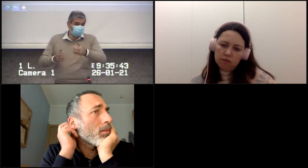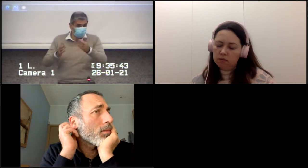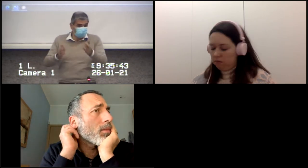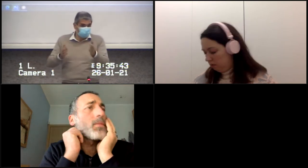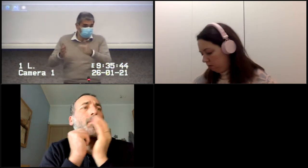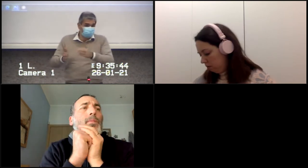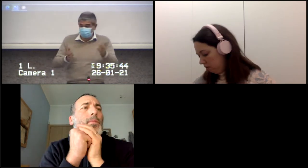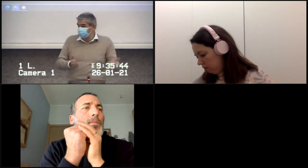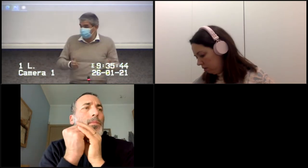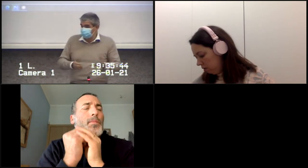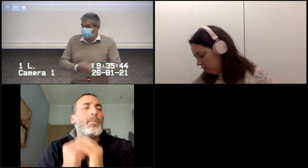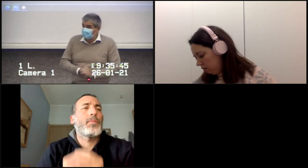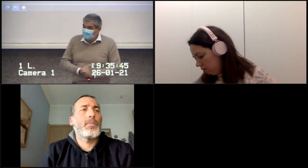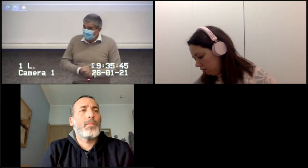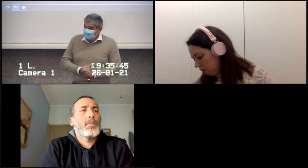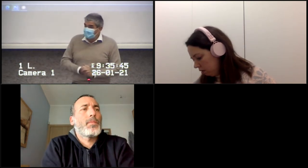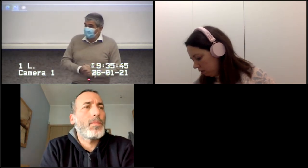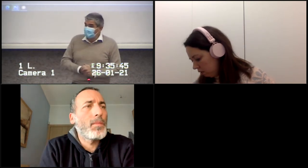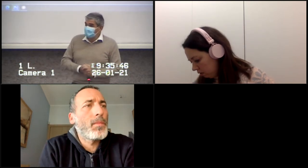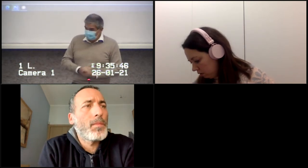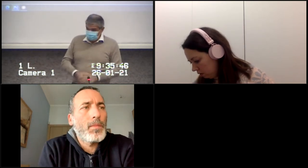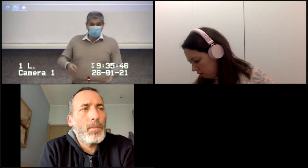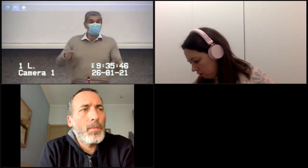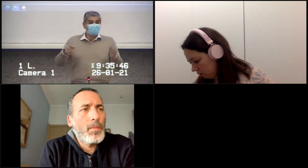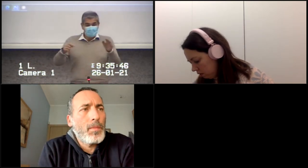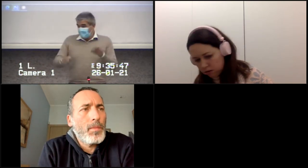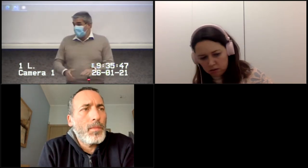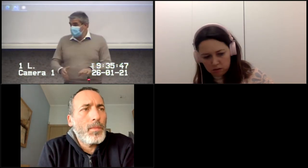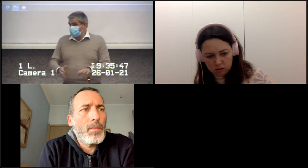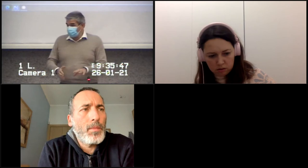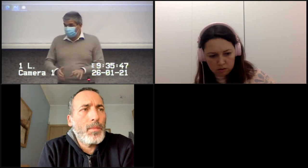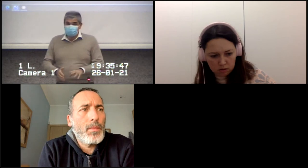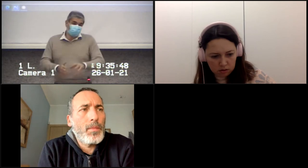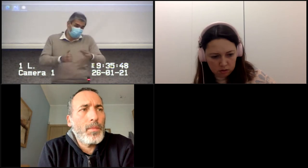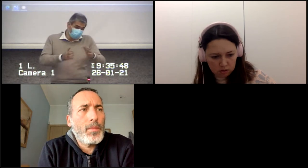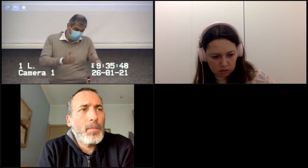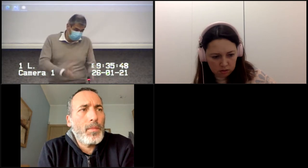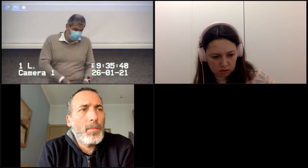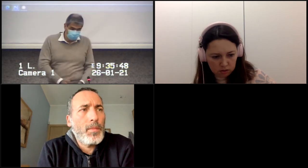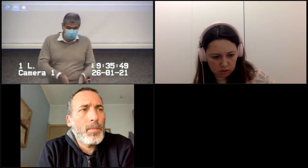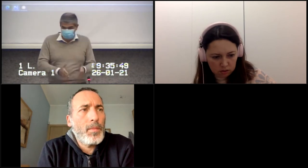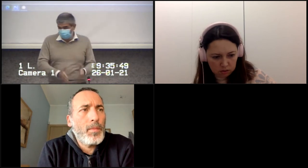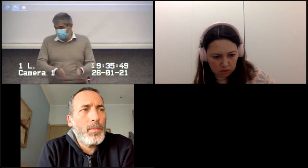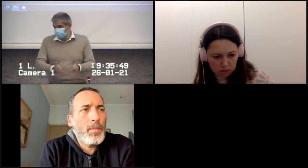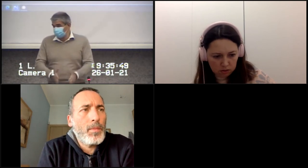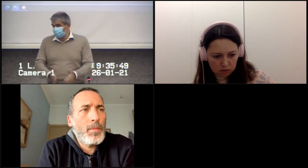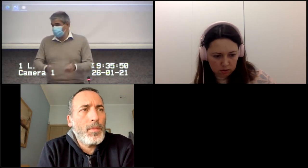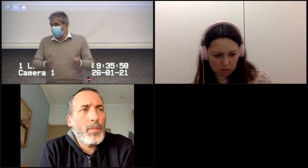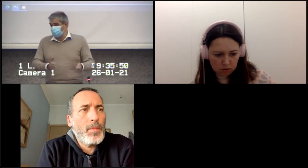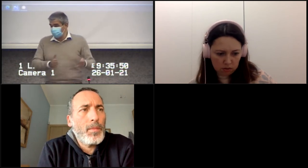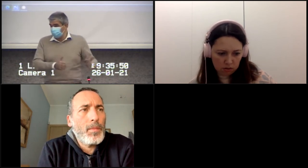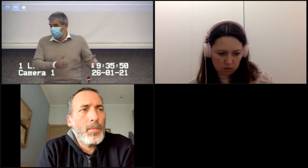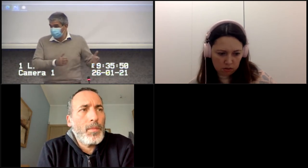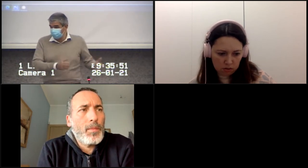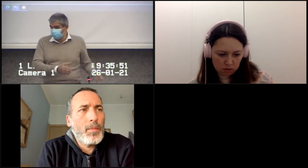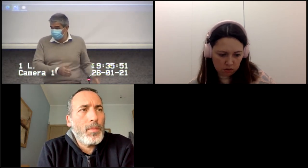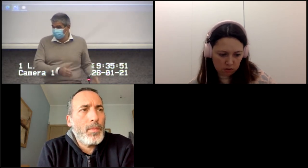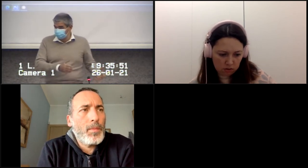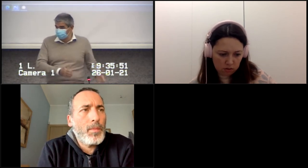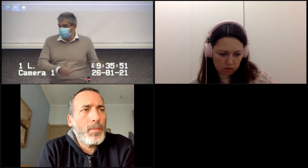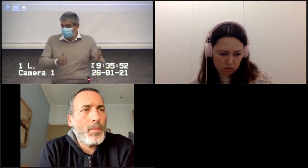detto, che sono i minimi di soglia previsti dalla Regione. Anche questa delibera, perché è esplicitamente scritto così nella delibera